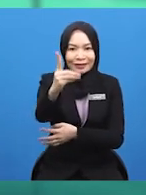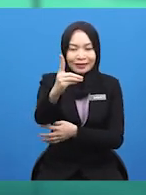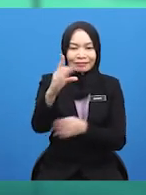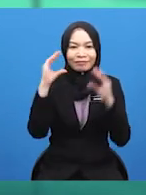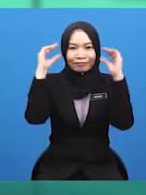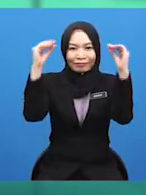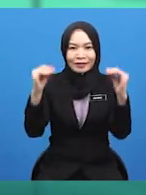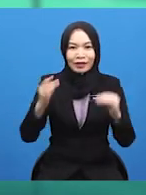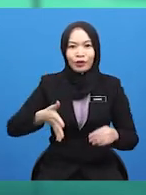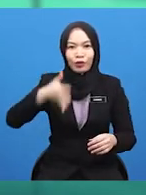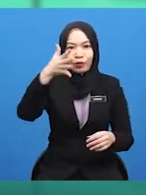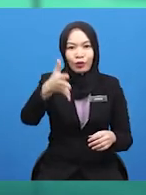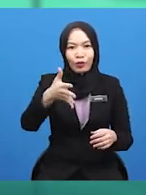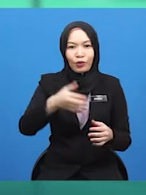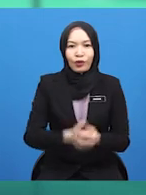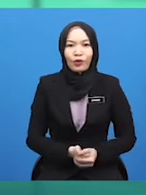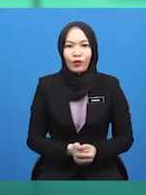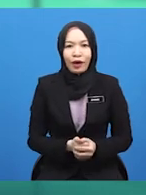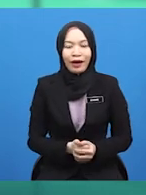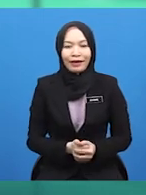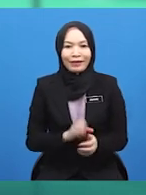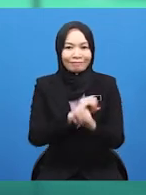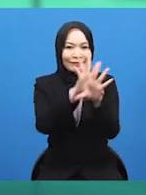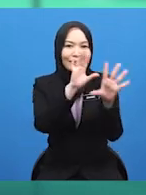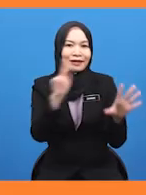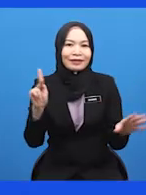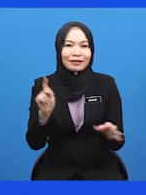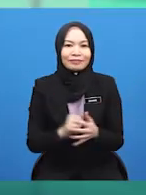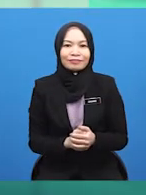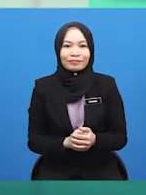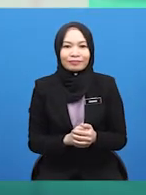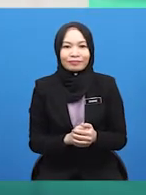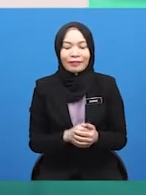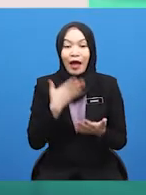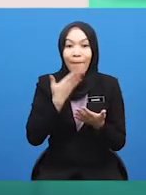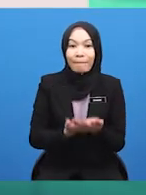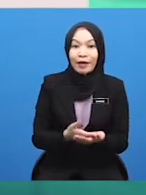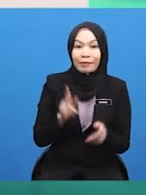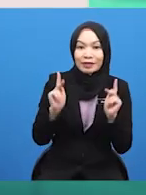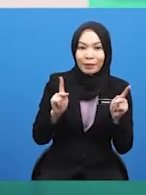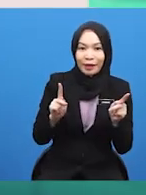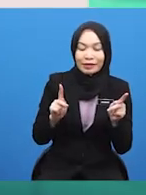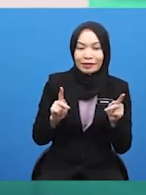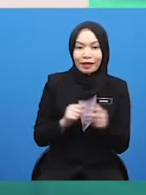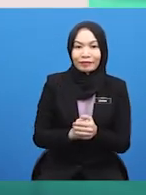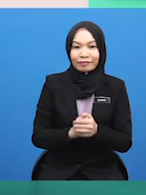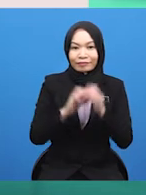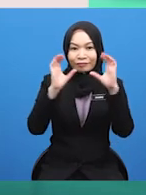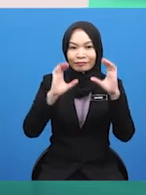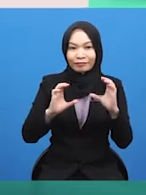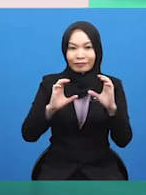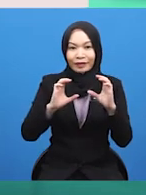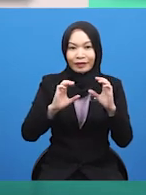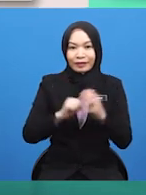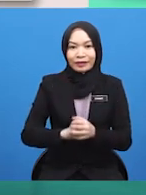mengulas sepanjang video demonstrasi ini ditayangkan. Baiklah pelajar-pelajar, teknik silang sekarang